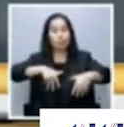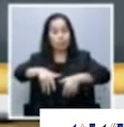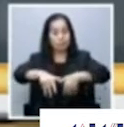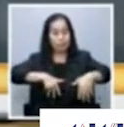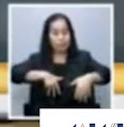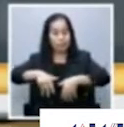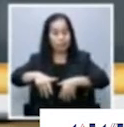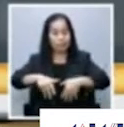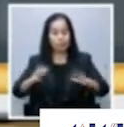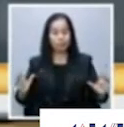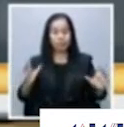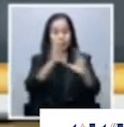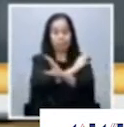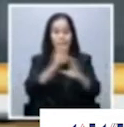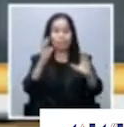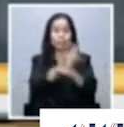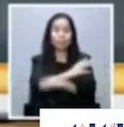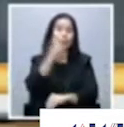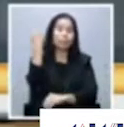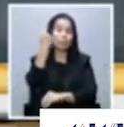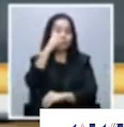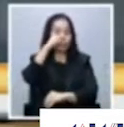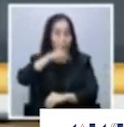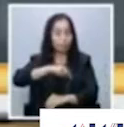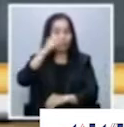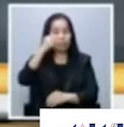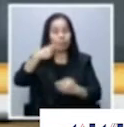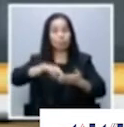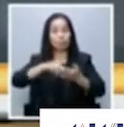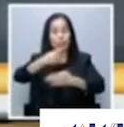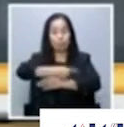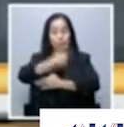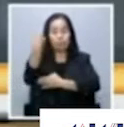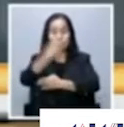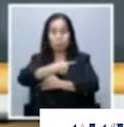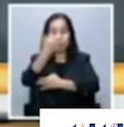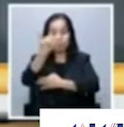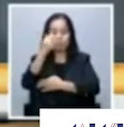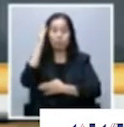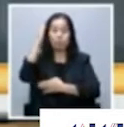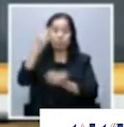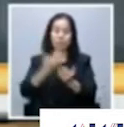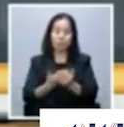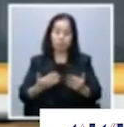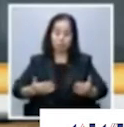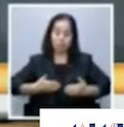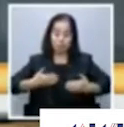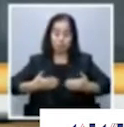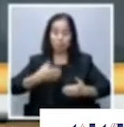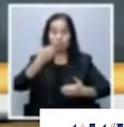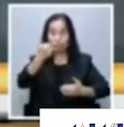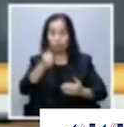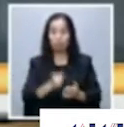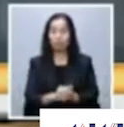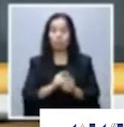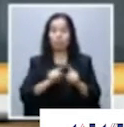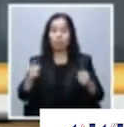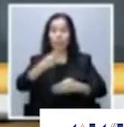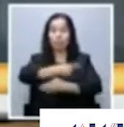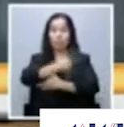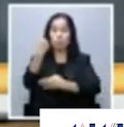าคนี้นั้นเข้ามาเที่ยวประเทศไทยก็สามารถจะนำเงินเข้าประเทศไทยได้และด่านแต่ละด่านนั้นต้องกรา